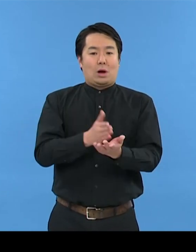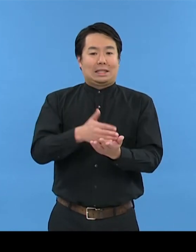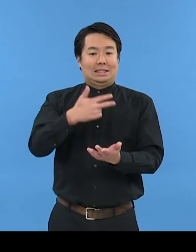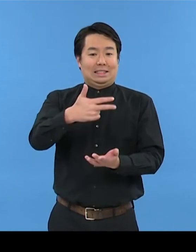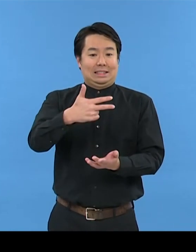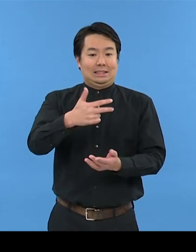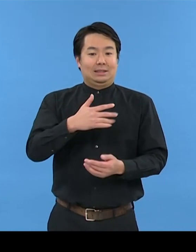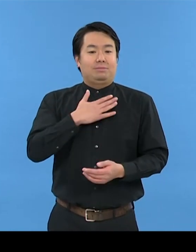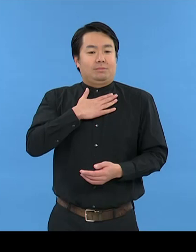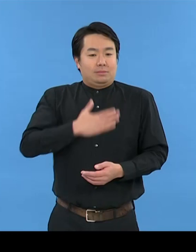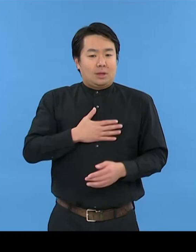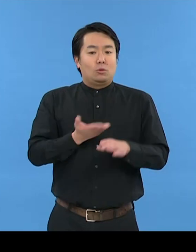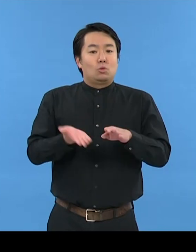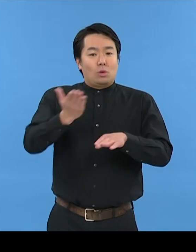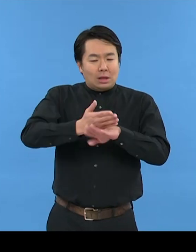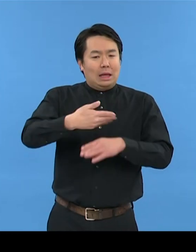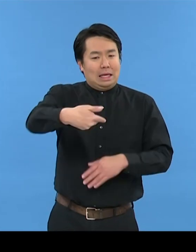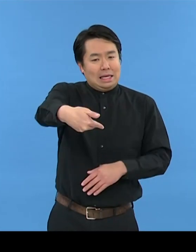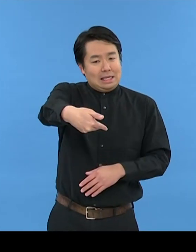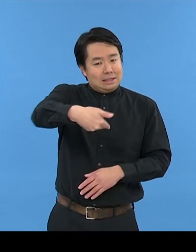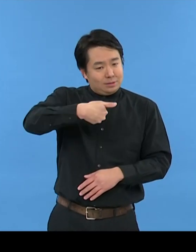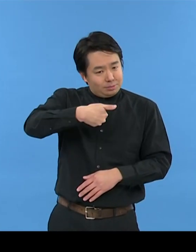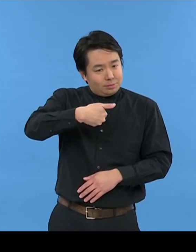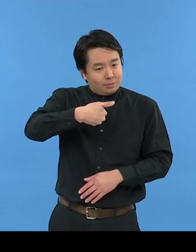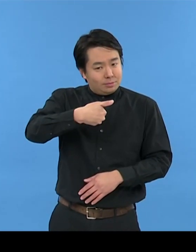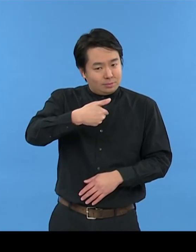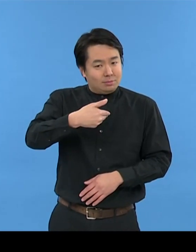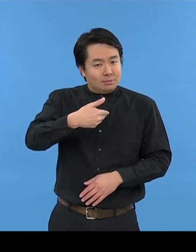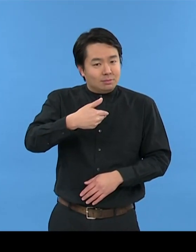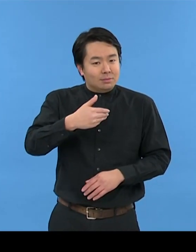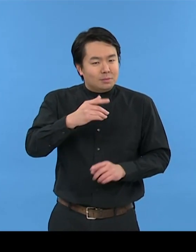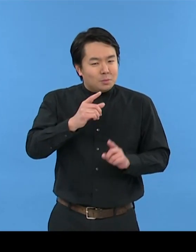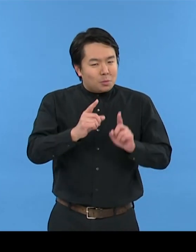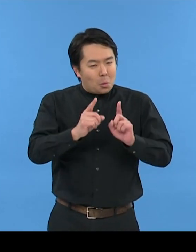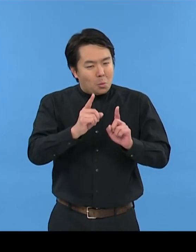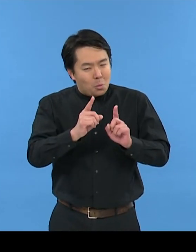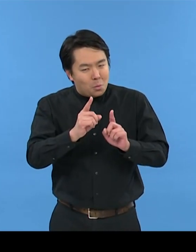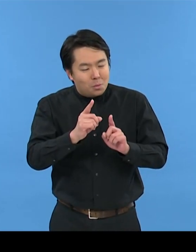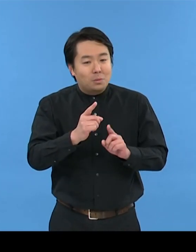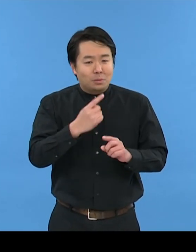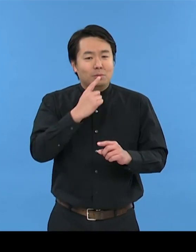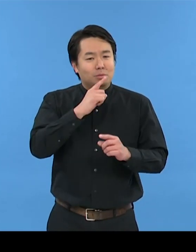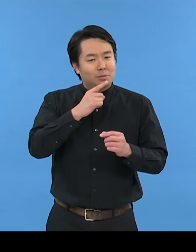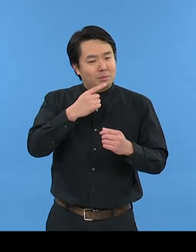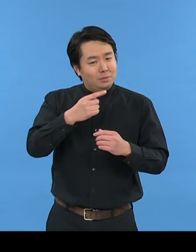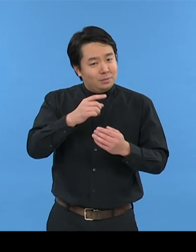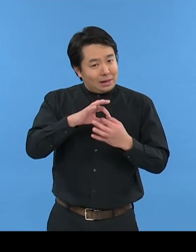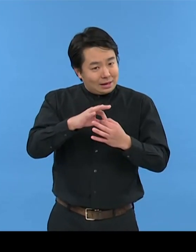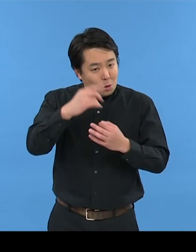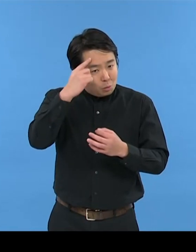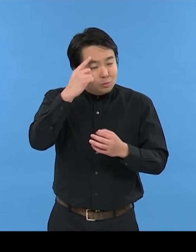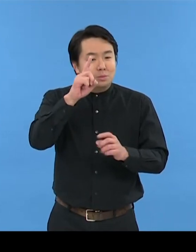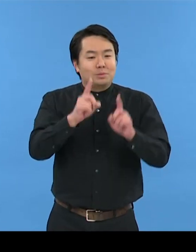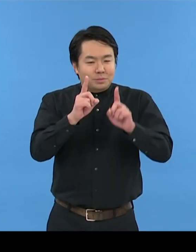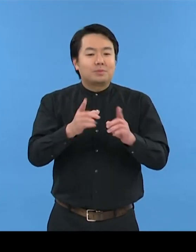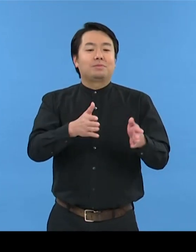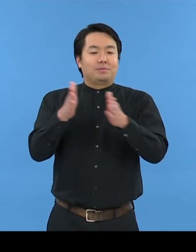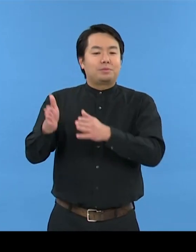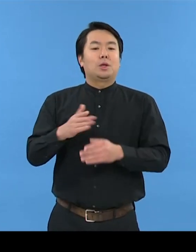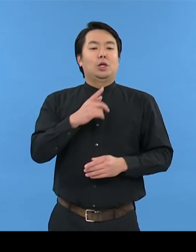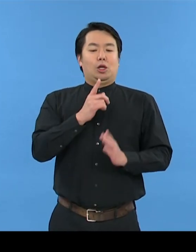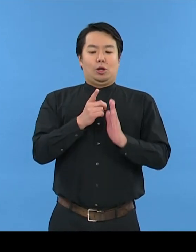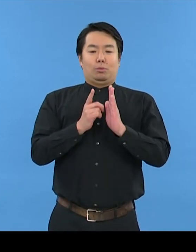だということをしてお聞きになってるのかどうかがちょっとまたポイントおなかなと思ってますがあの実はです